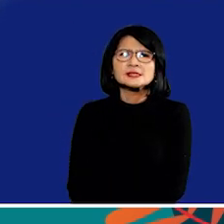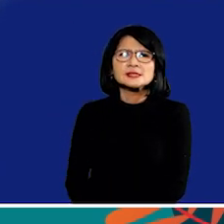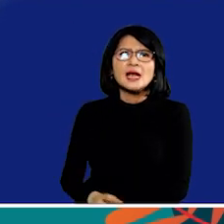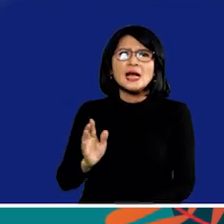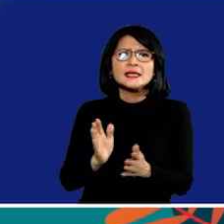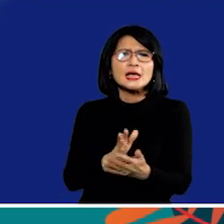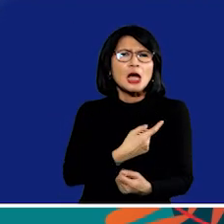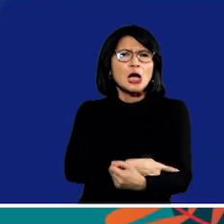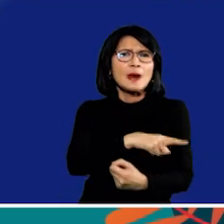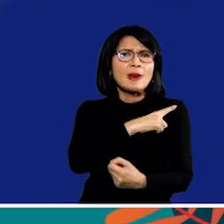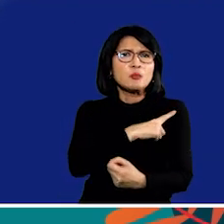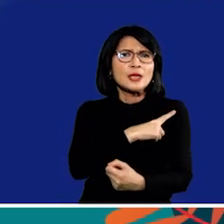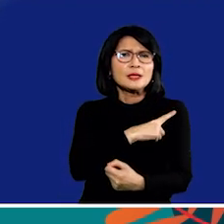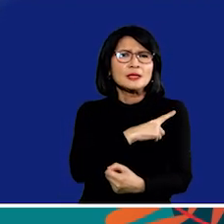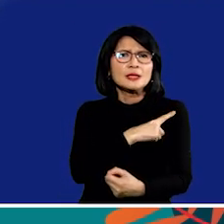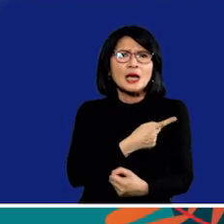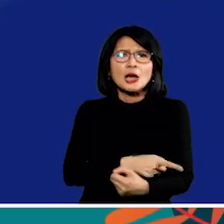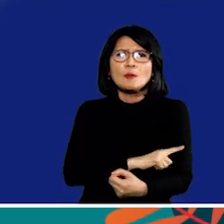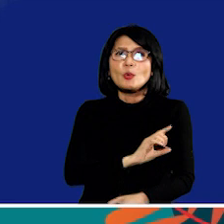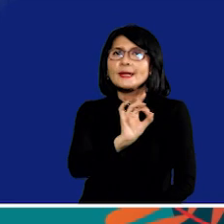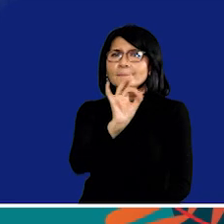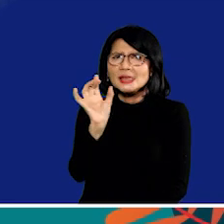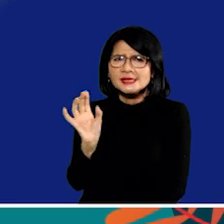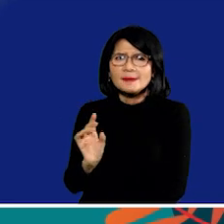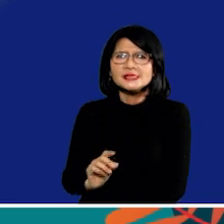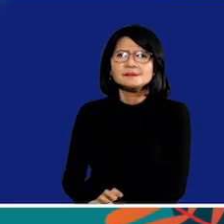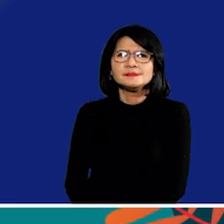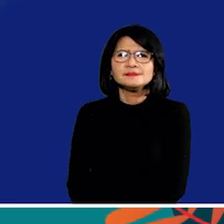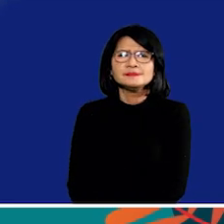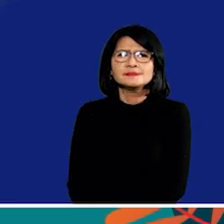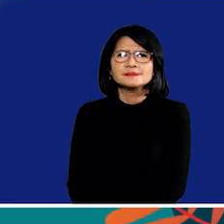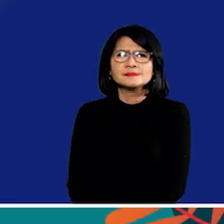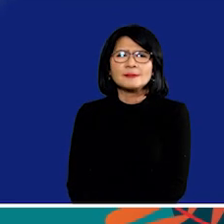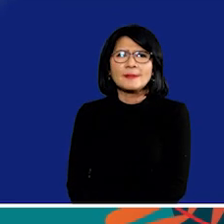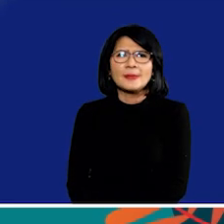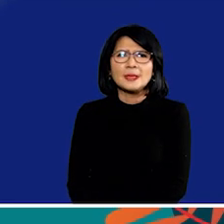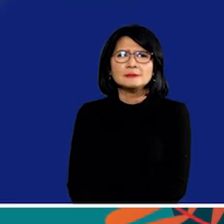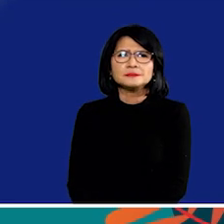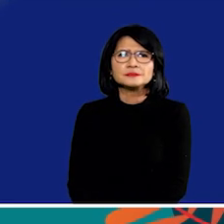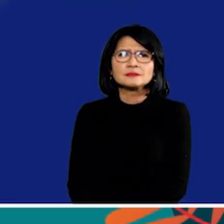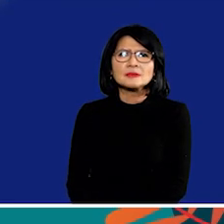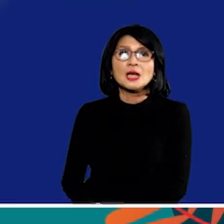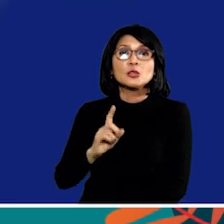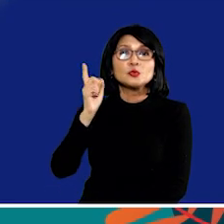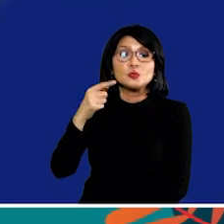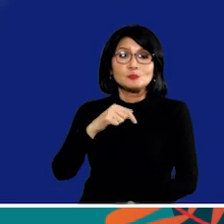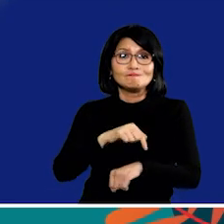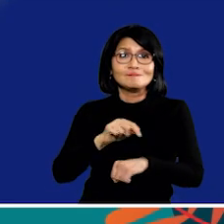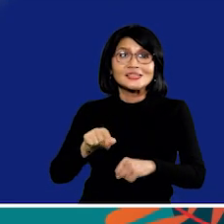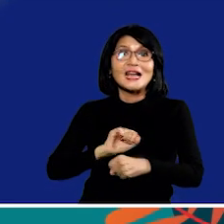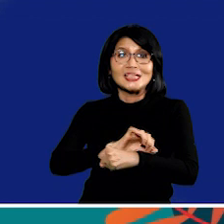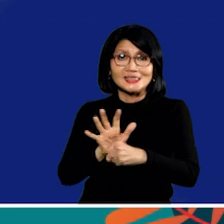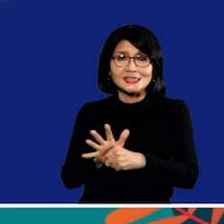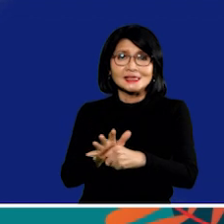kemampuan berbagai macam kemandirian anak tersebut. Itu dalam situasi pandemi seperti